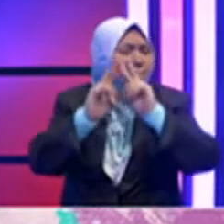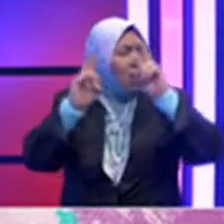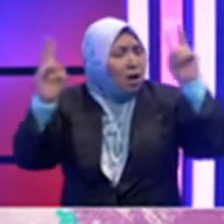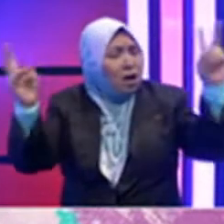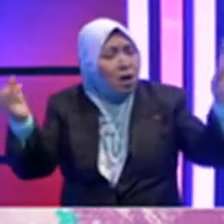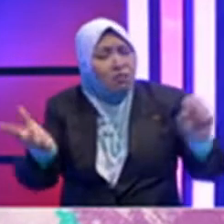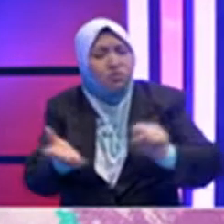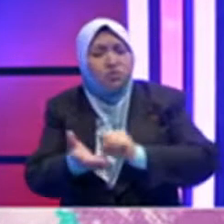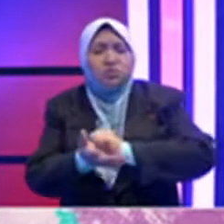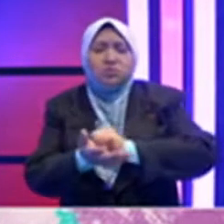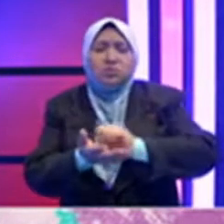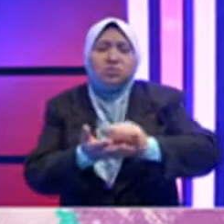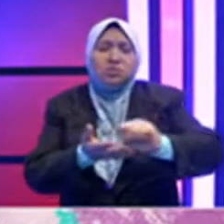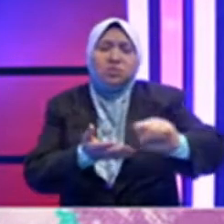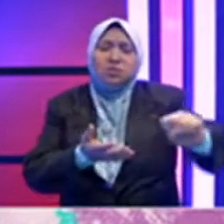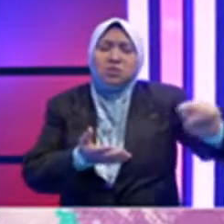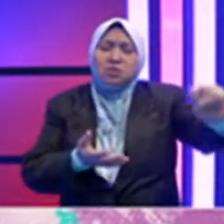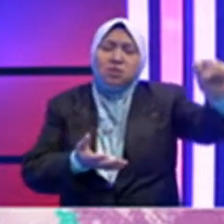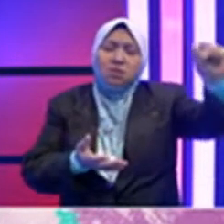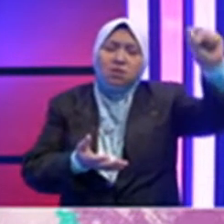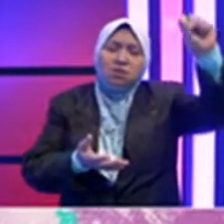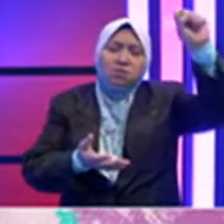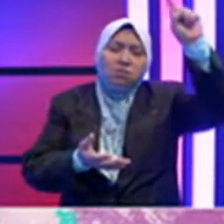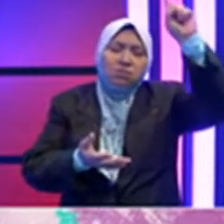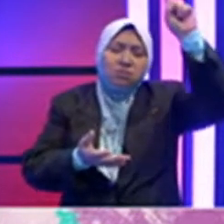وسبحان الله رب